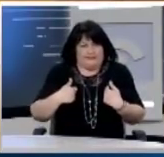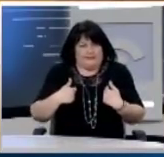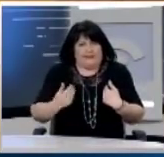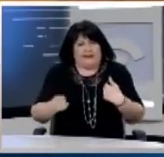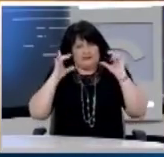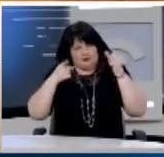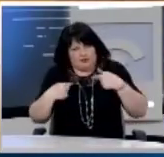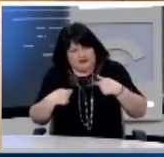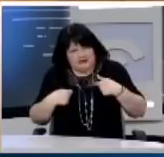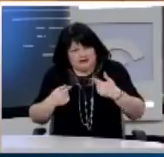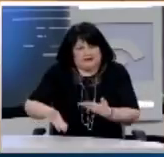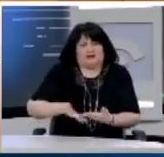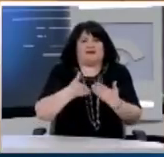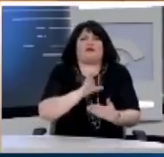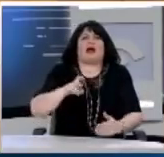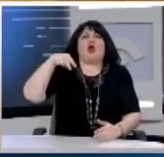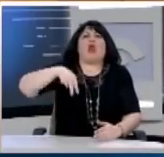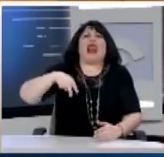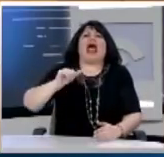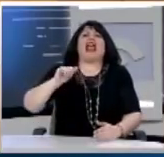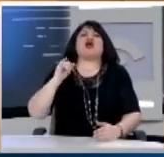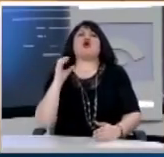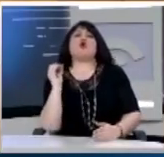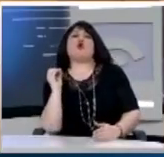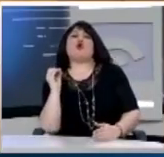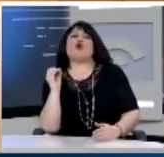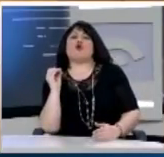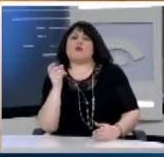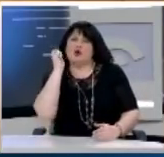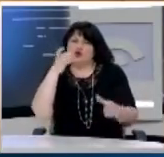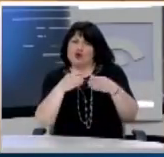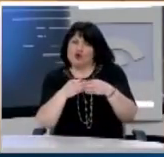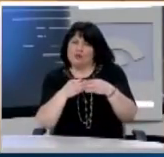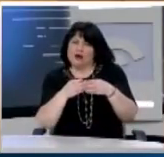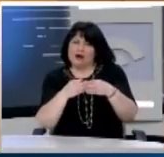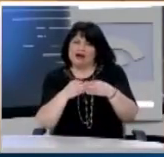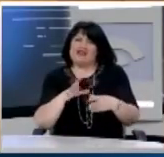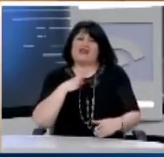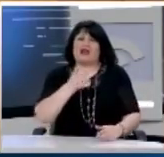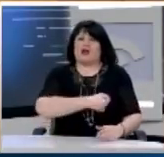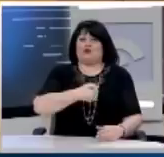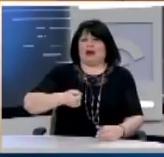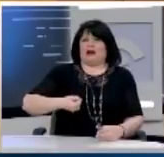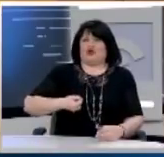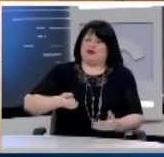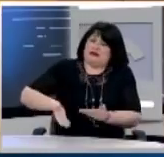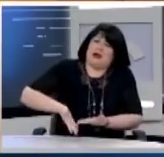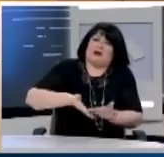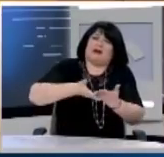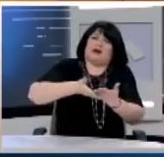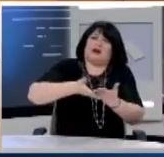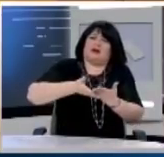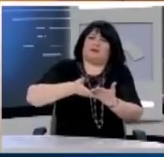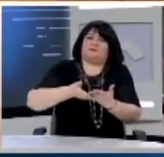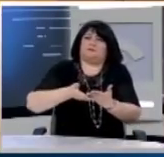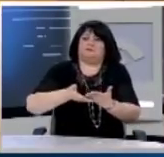να υποστηρίξουμε το Ευρωπαϊκό Λαϊκό Κόμμα, παρόλο που διαφωνούμε με τη λιτότητα και τη θέση του Ευρωπαϊκού Λαϊκού